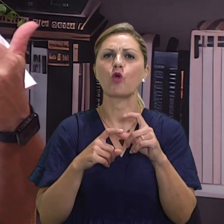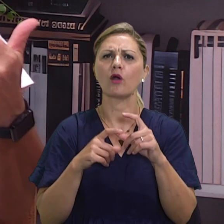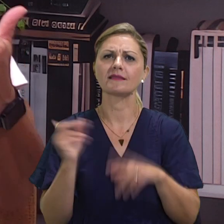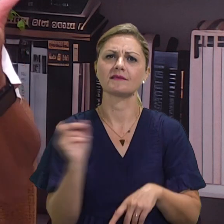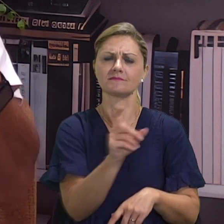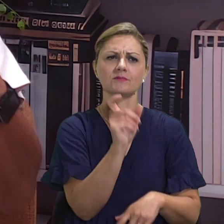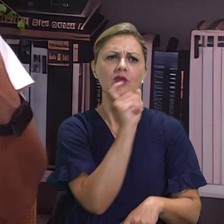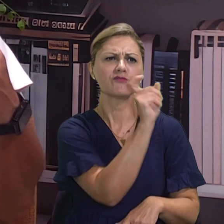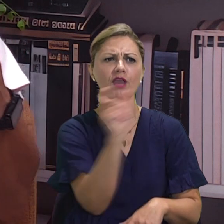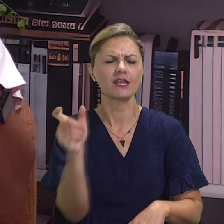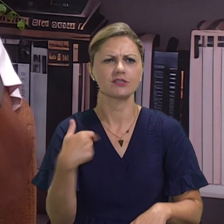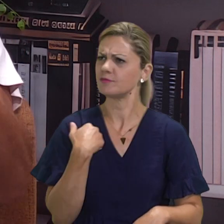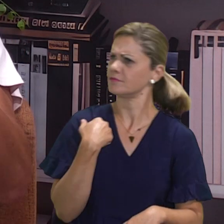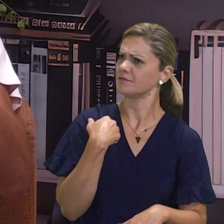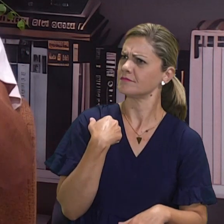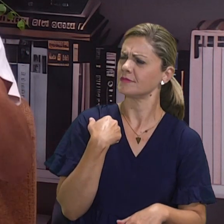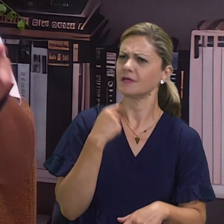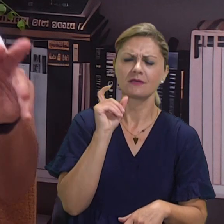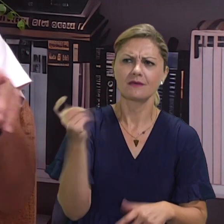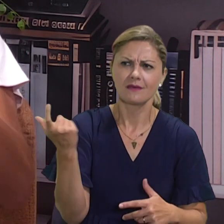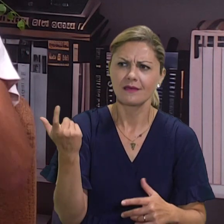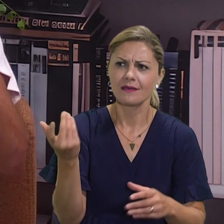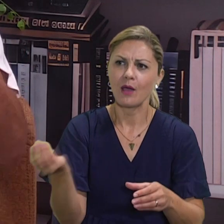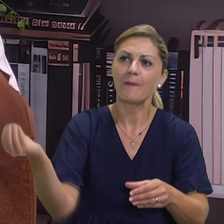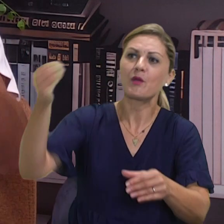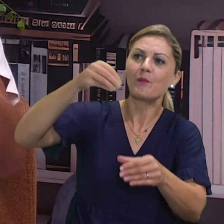Šolte. Onda ona donila neke svoje riči koje su se pomalo tu